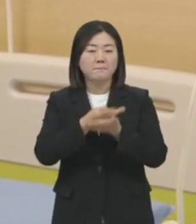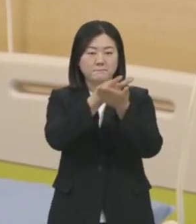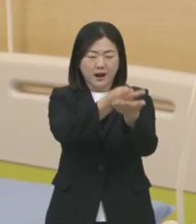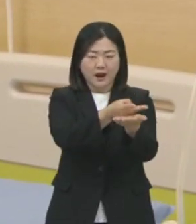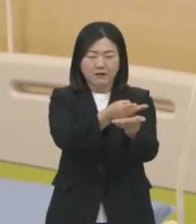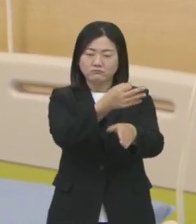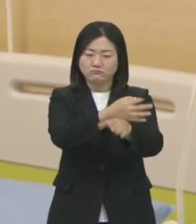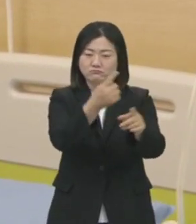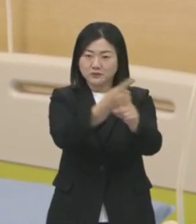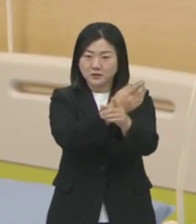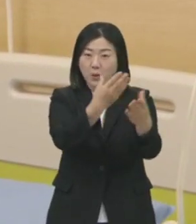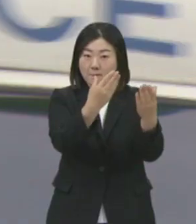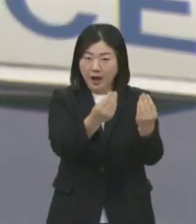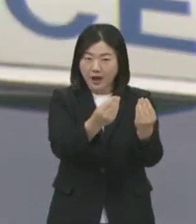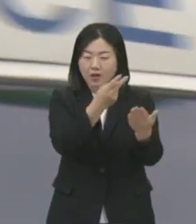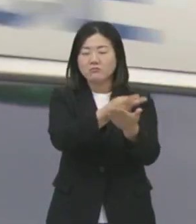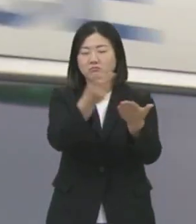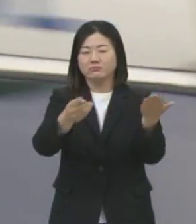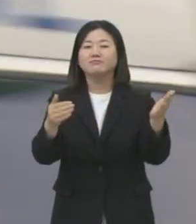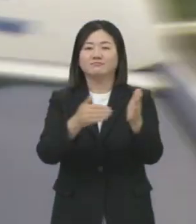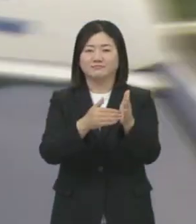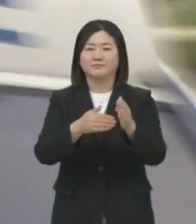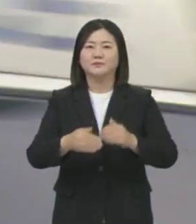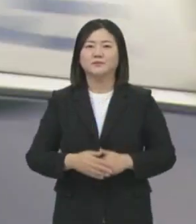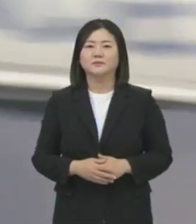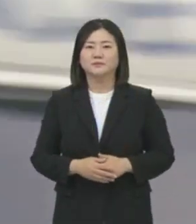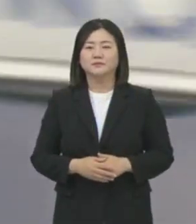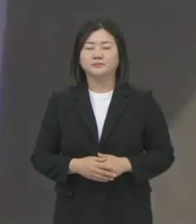병원으로 옮겨져 간단한 치료를 받고 퇴원했습니다